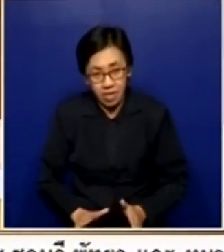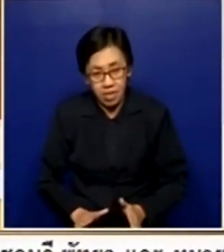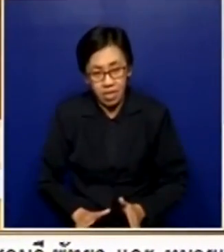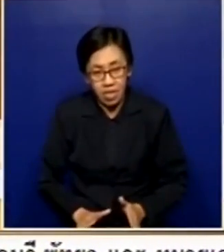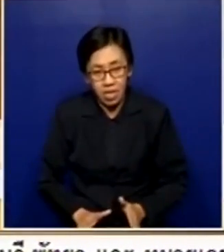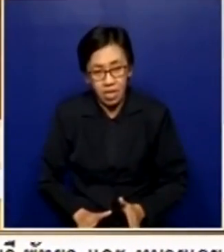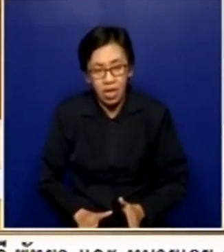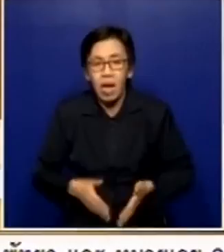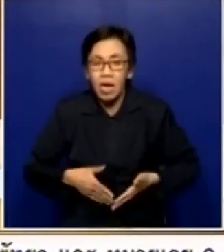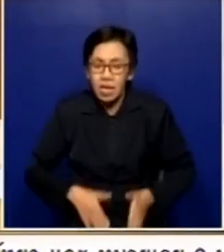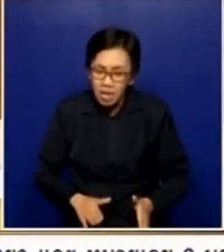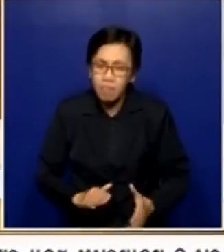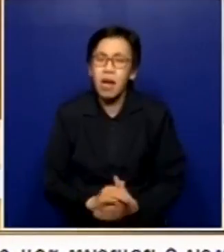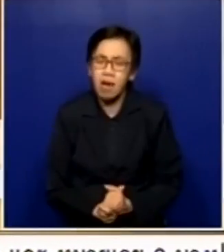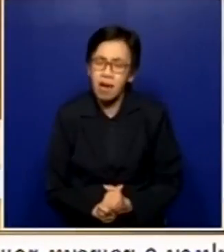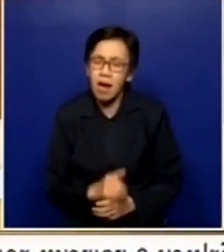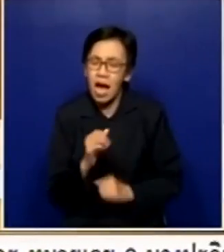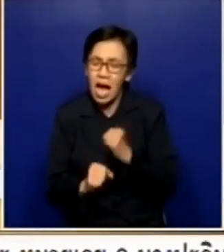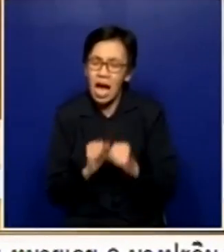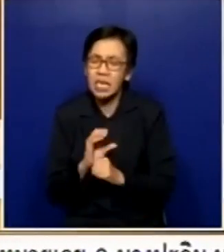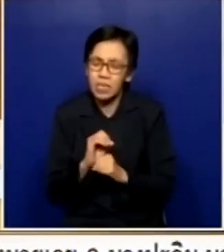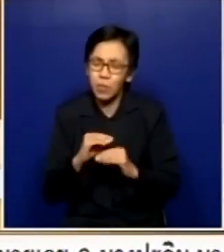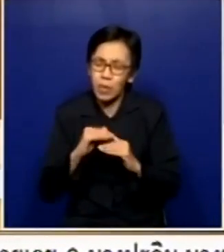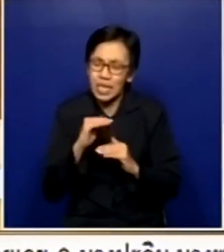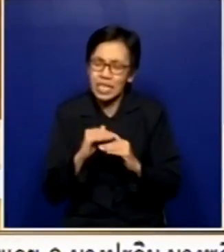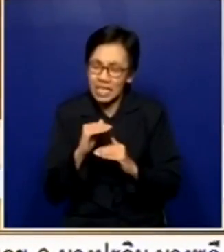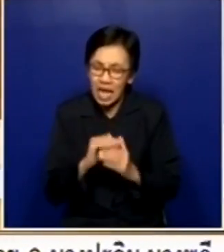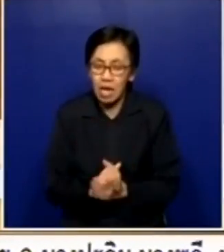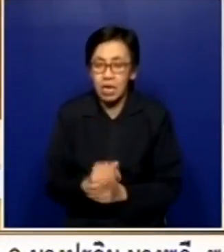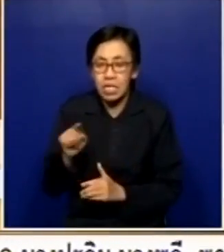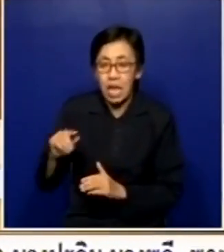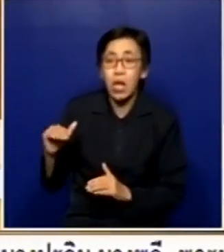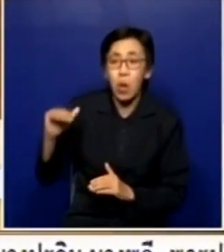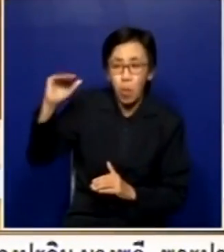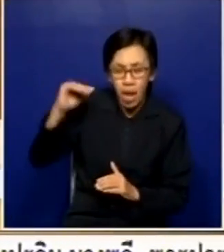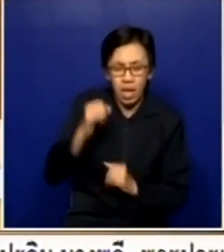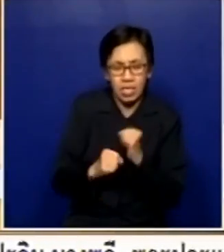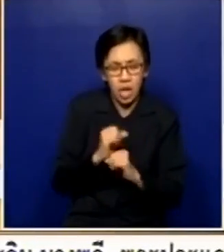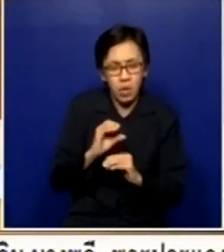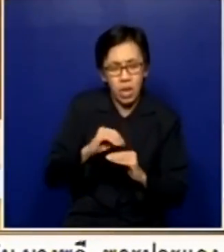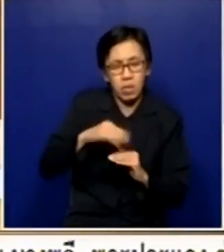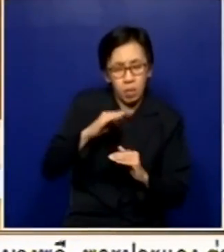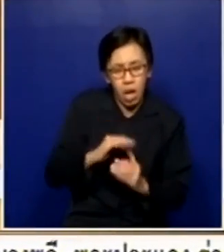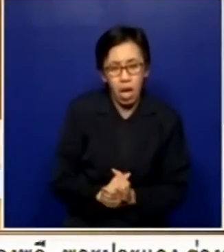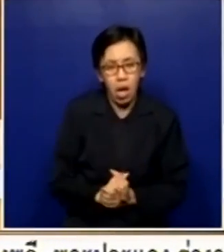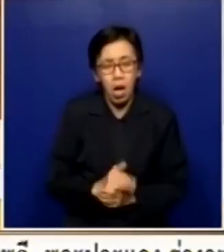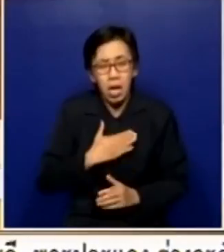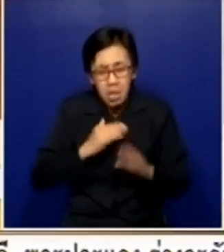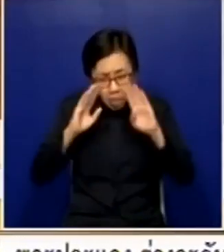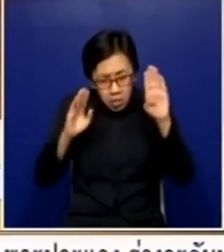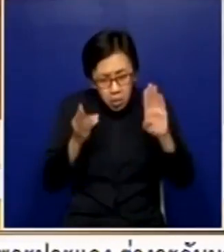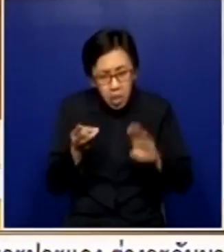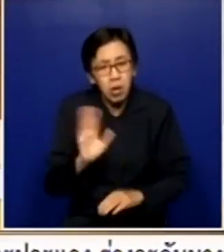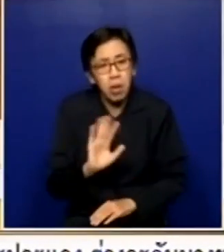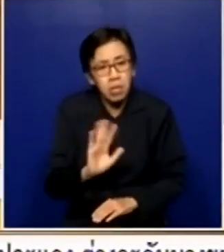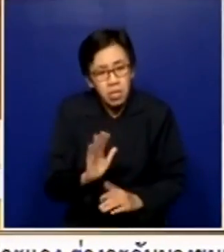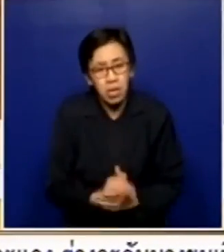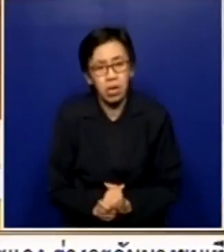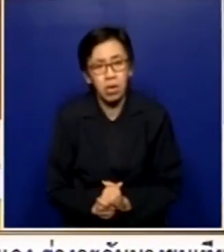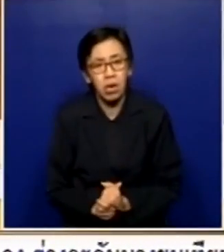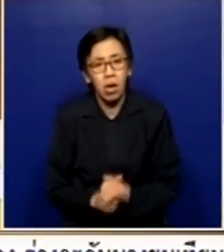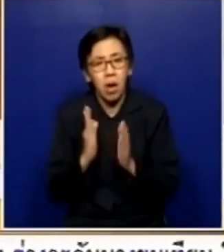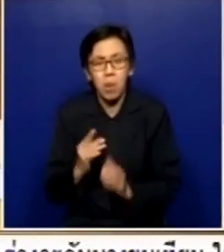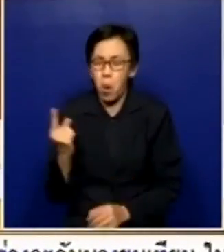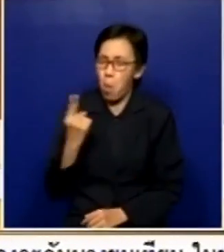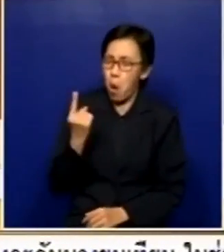ครึ่งศตวรรษแล้วนะคะอาจจะยังเยาว์วัยกว่าท่านมากนักแต่ก็ไม่ได้เยาว์วัยเกินไปกว่าที่จะไม่รู้สึกเจ็บปวดเวลาที่